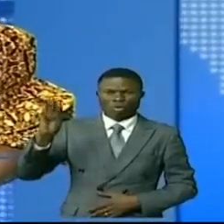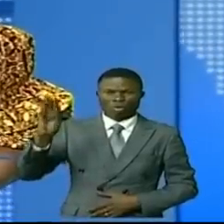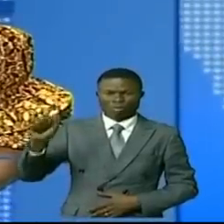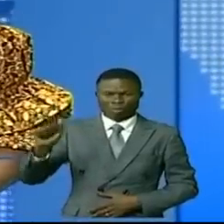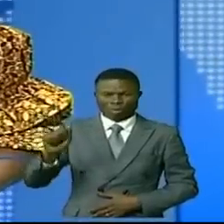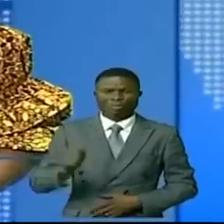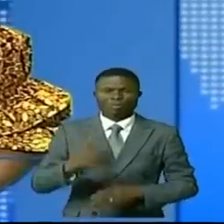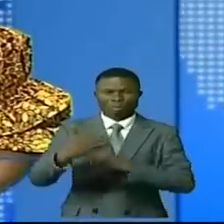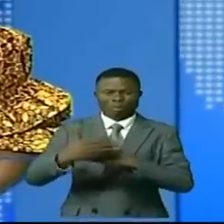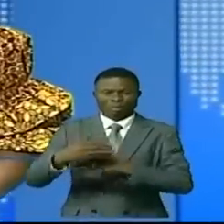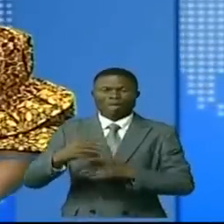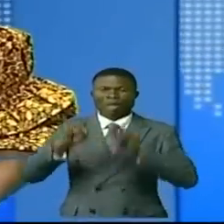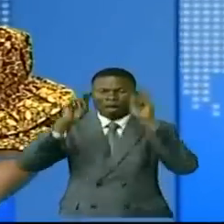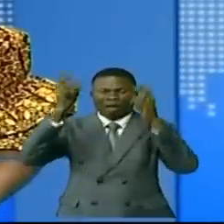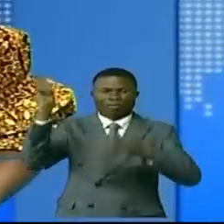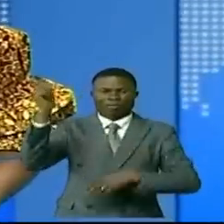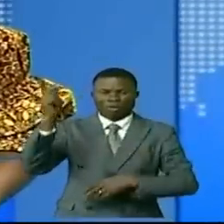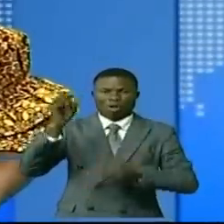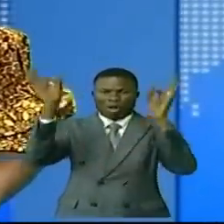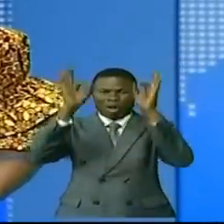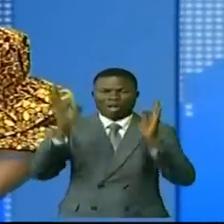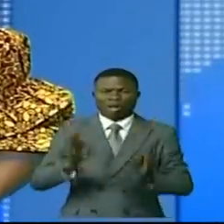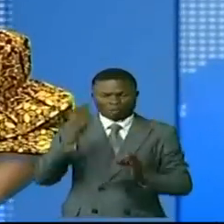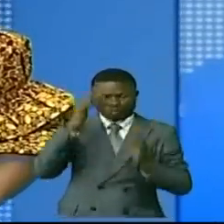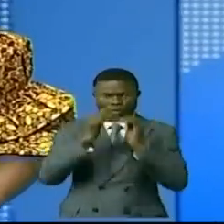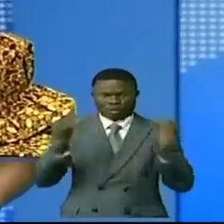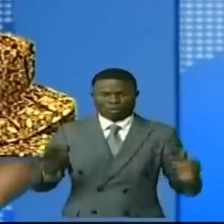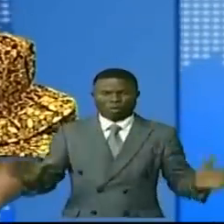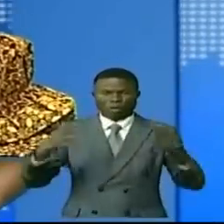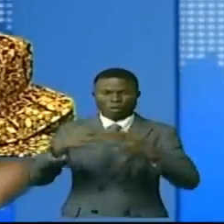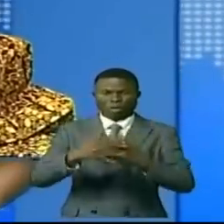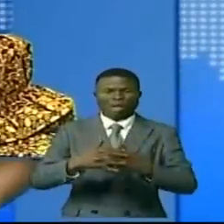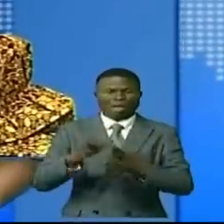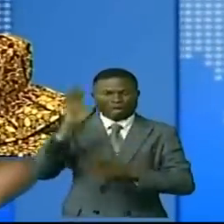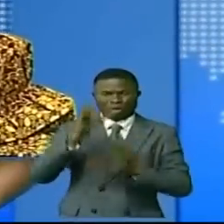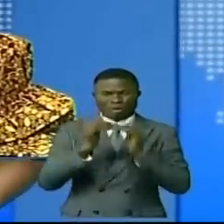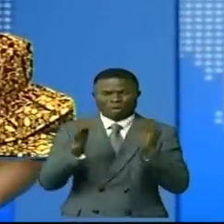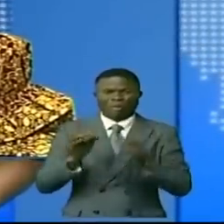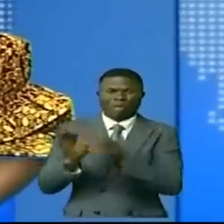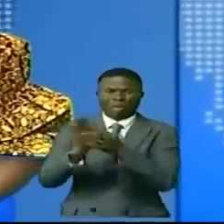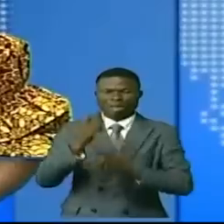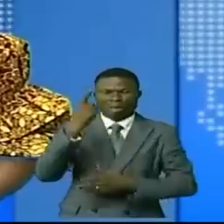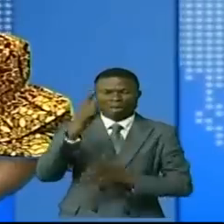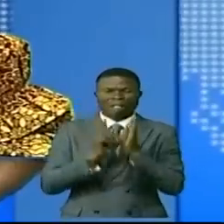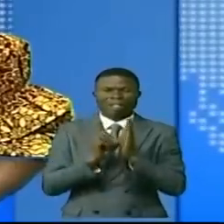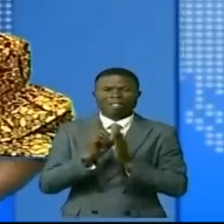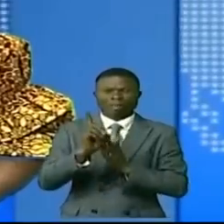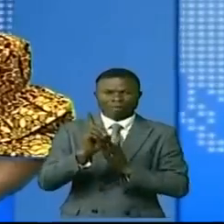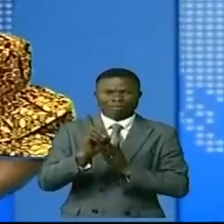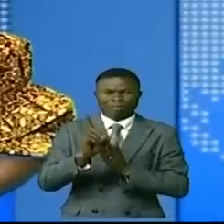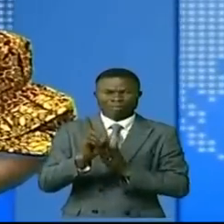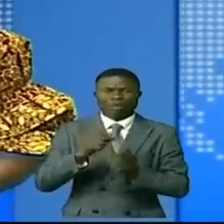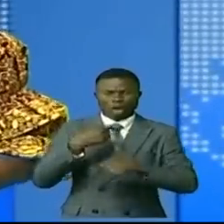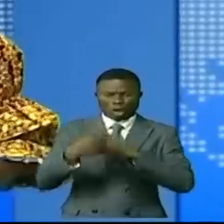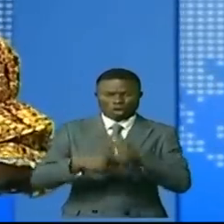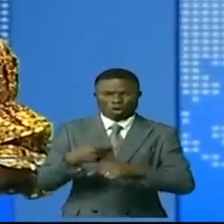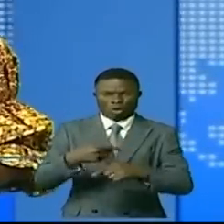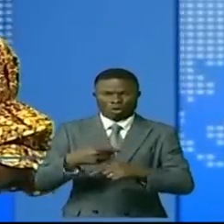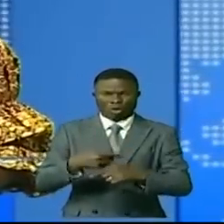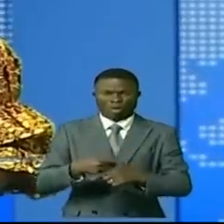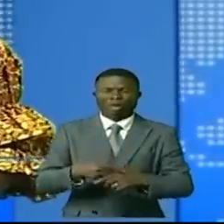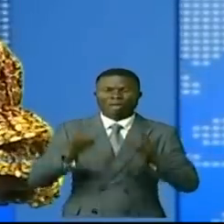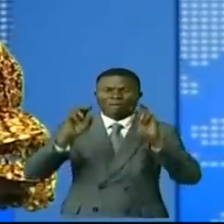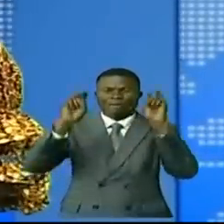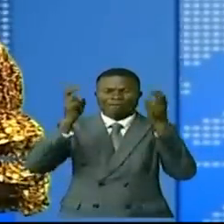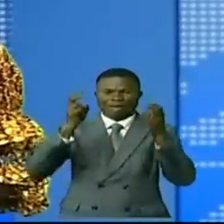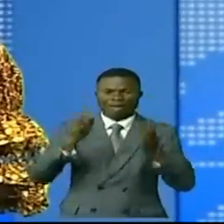Justement loin de Kikwit, un forum sur la paix, la cohabitation pacifique, l'unité et le développement s'est ouvert. C'est à Chikapa,